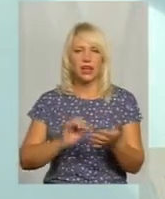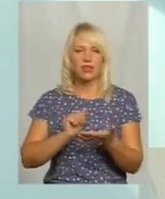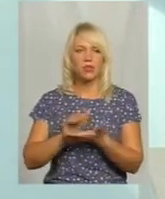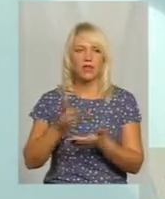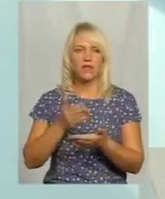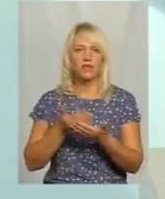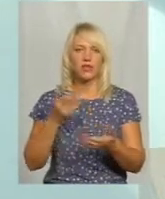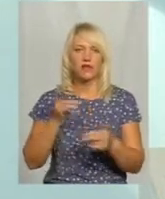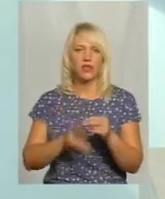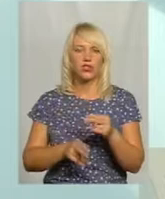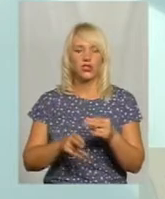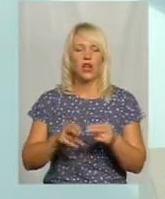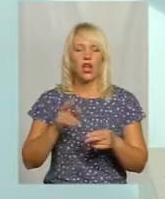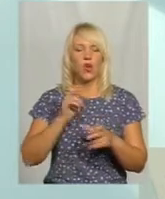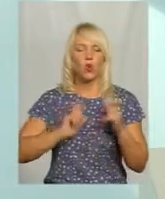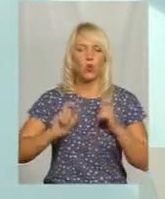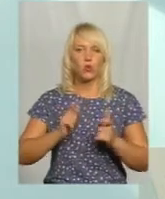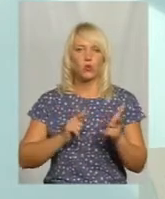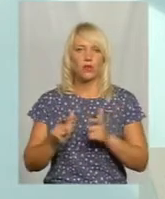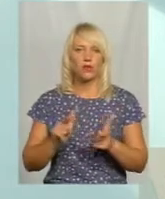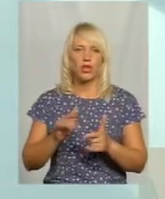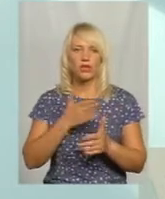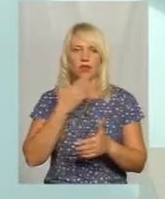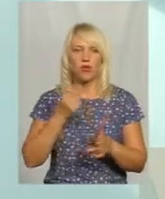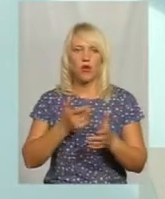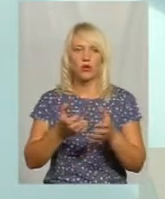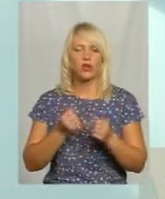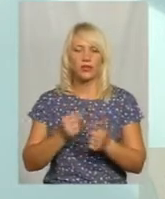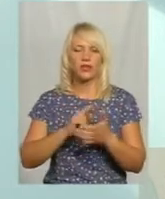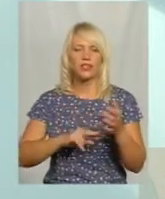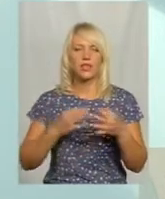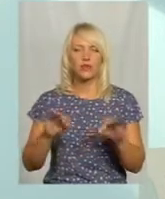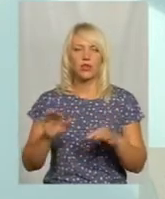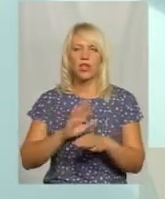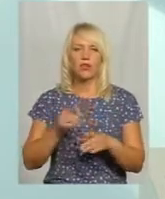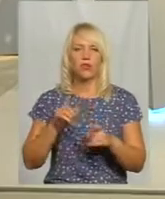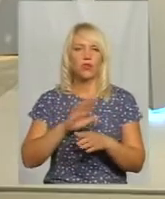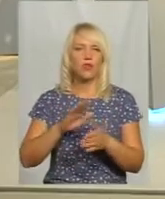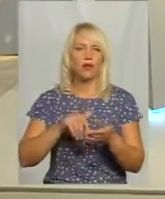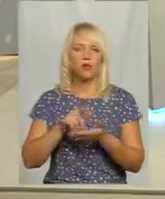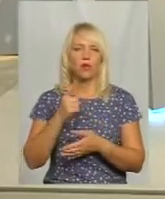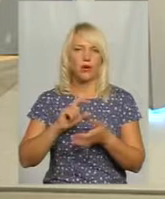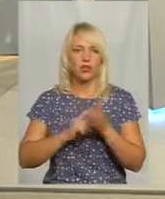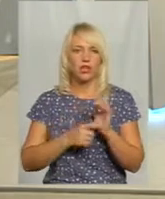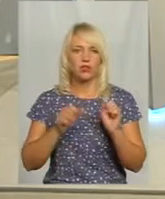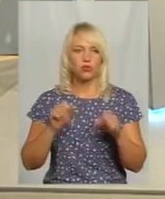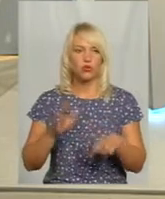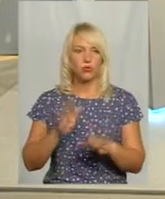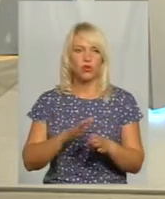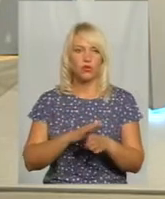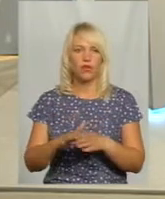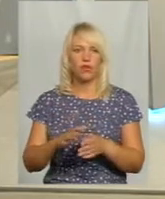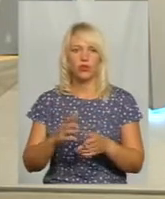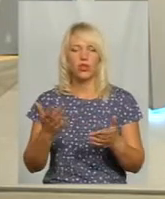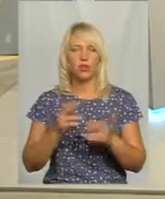курсу підготовки і не отримали сертифікатів, і тому не прийдуть у перші класи. Тобто вони, можливо, і будуть виконувати